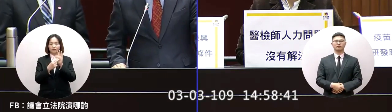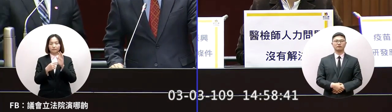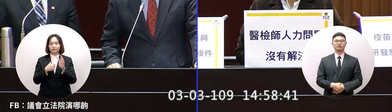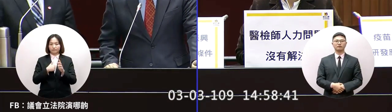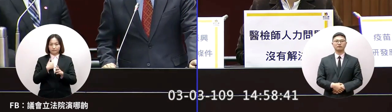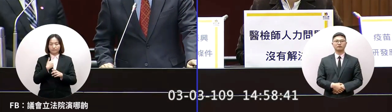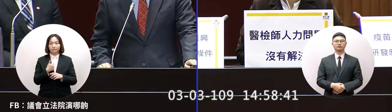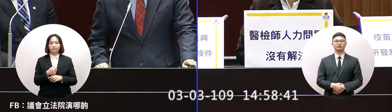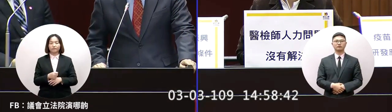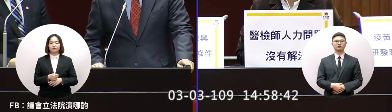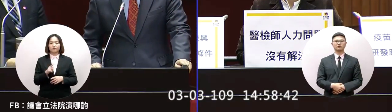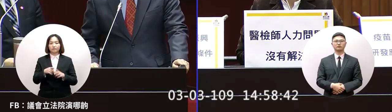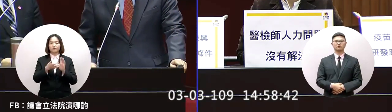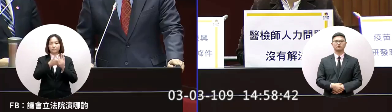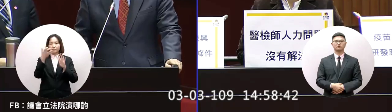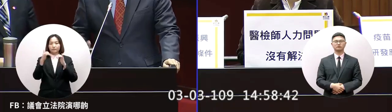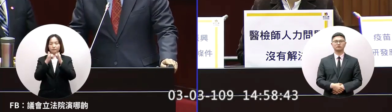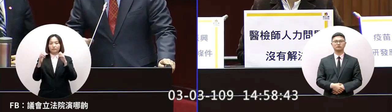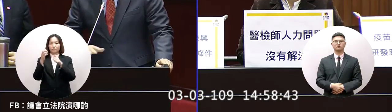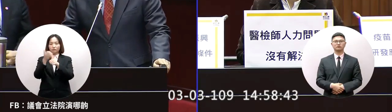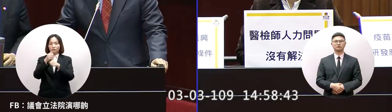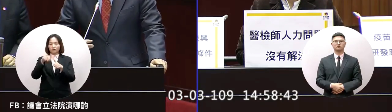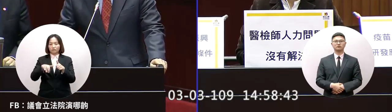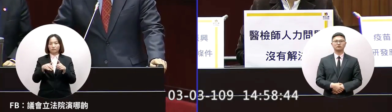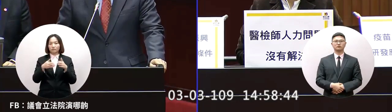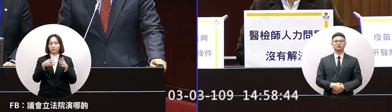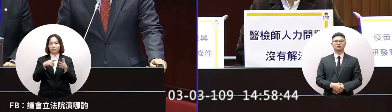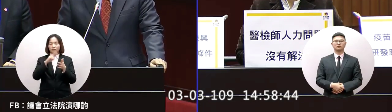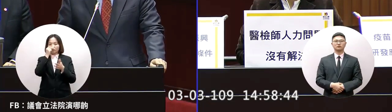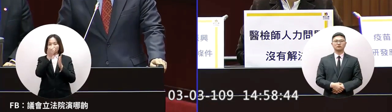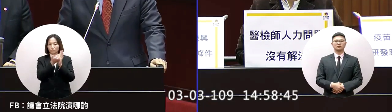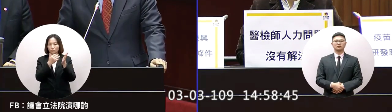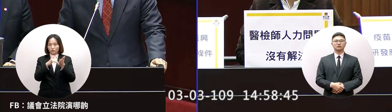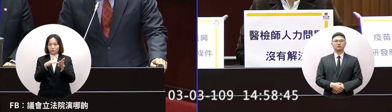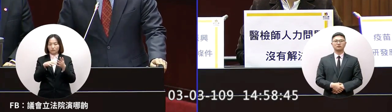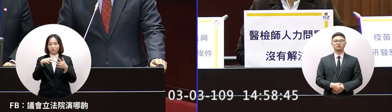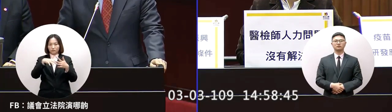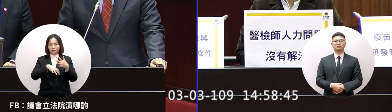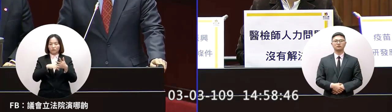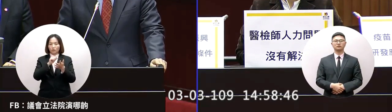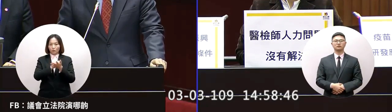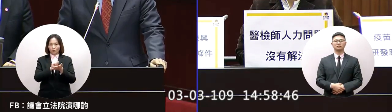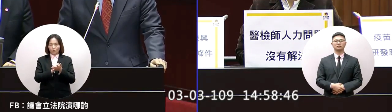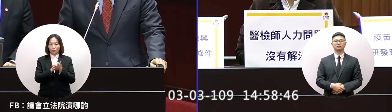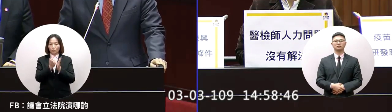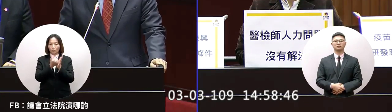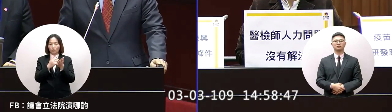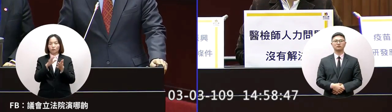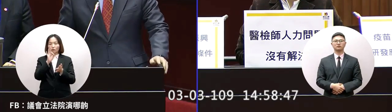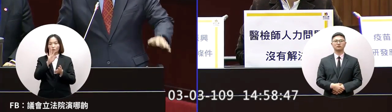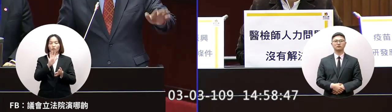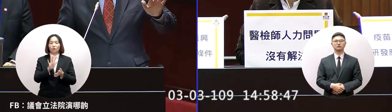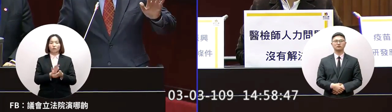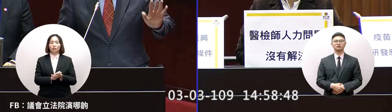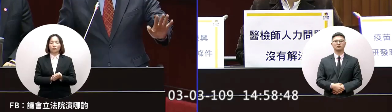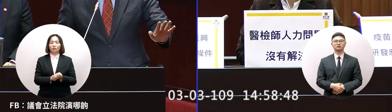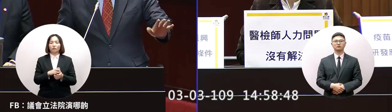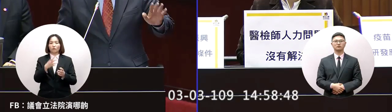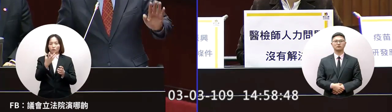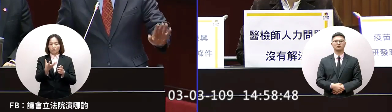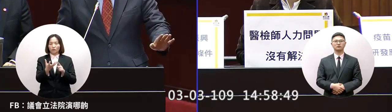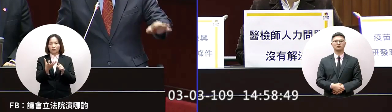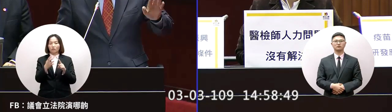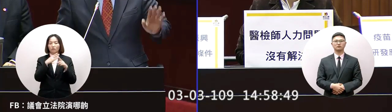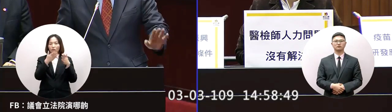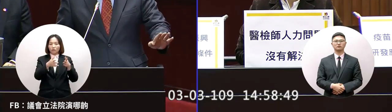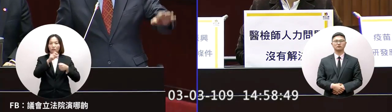实上，我们移民署在这一次的特别预算里面也编有相关的一些预算，当然大部分都会